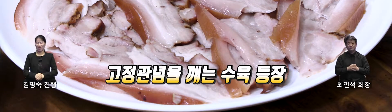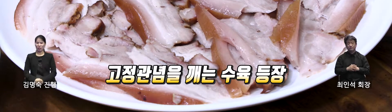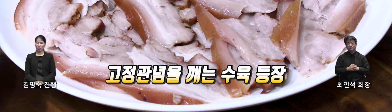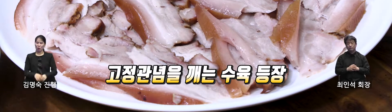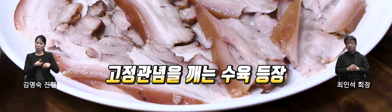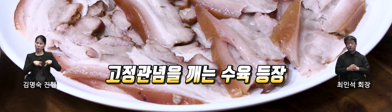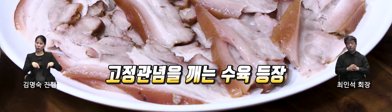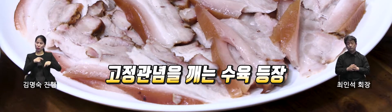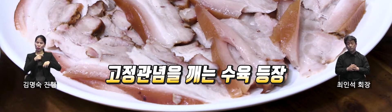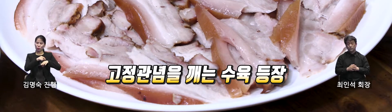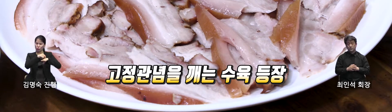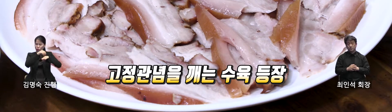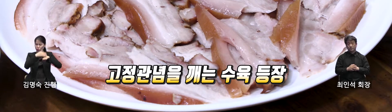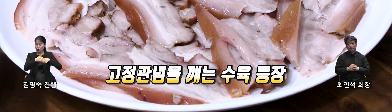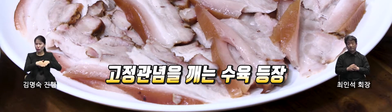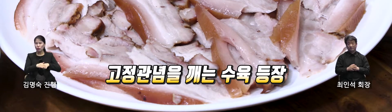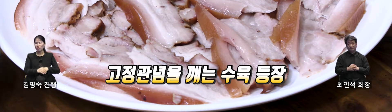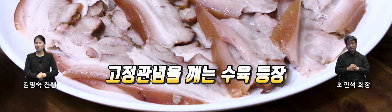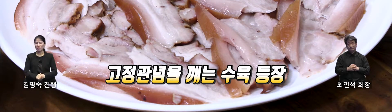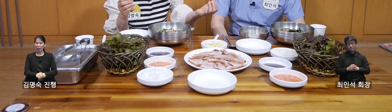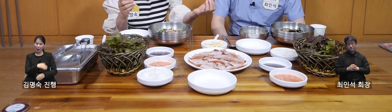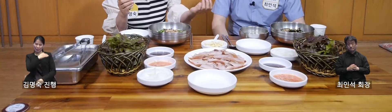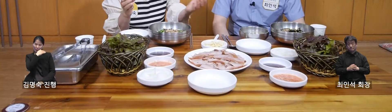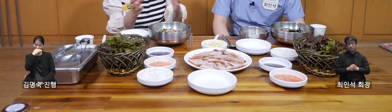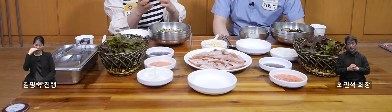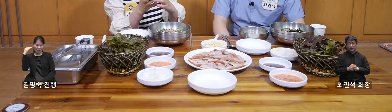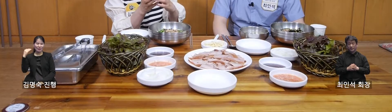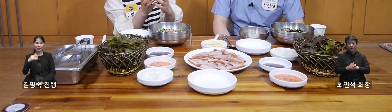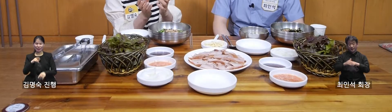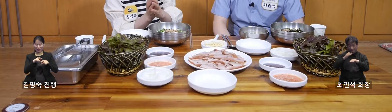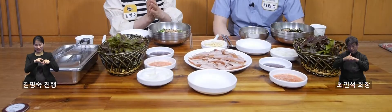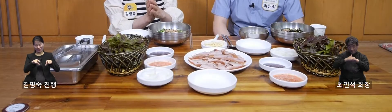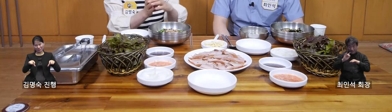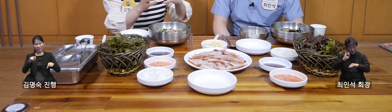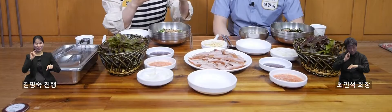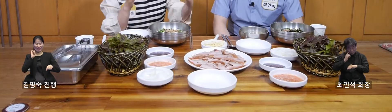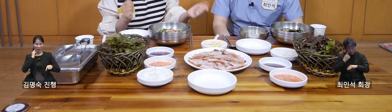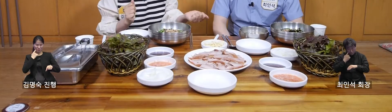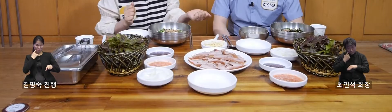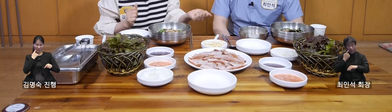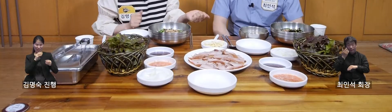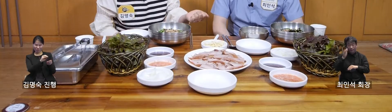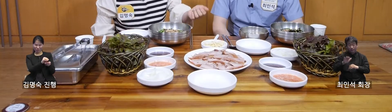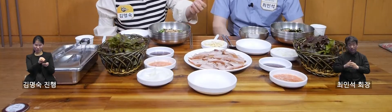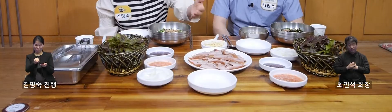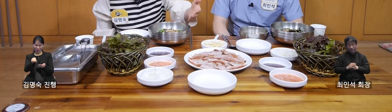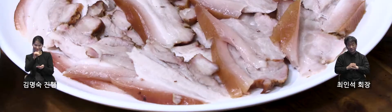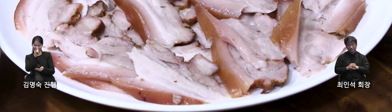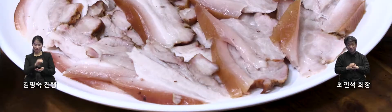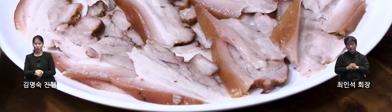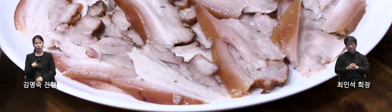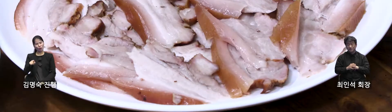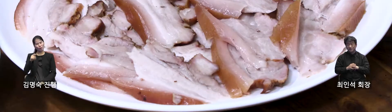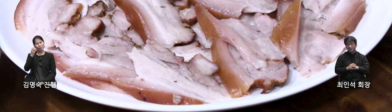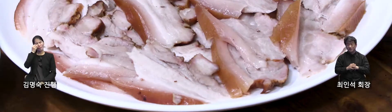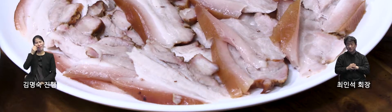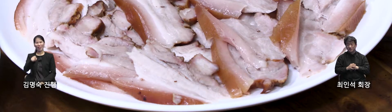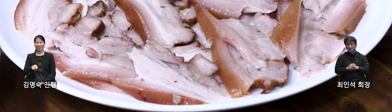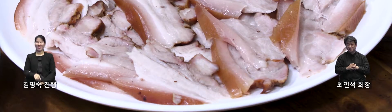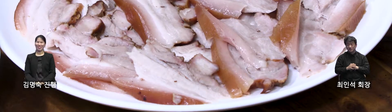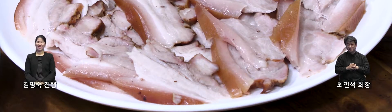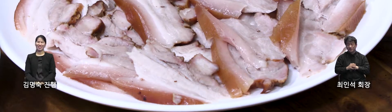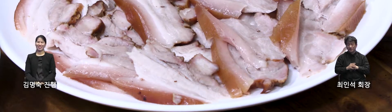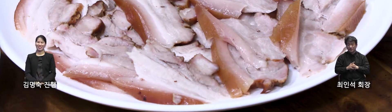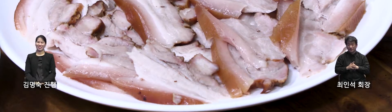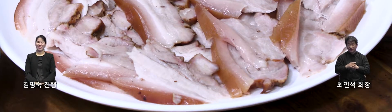기존의 수육은 좀 이렇게 반듯한 가지런히 예, 가지런하고 예쁜데 얘는 왜 이럴까요? 얘는